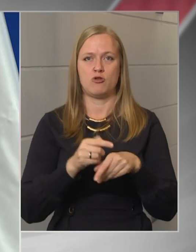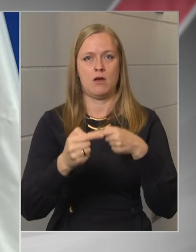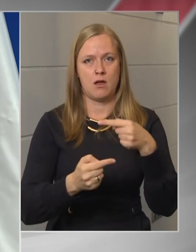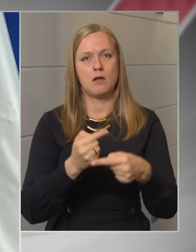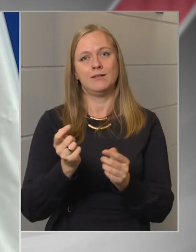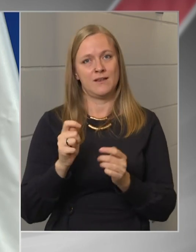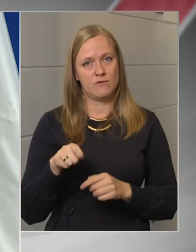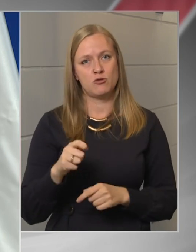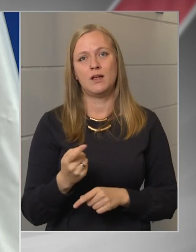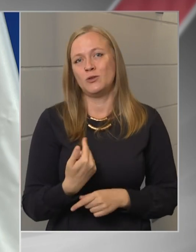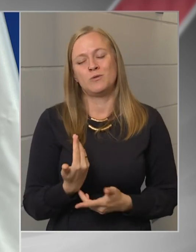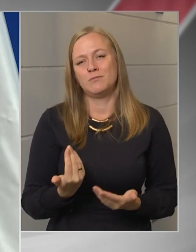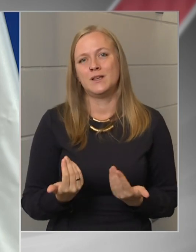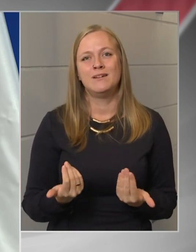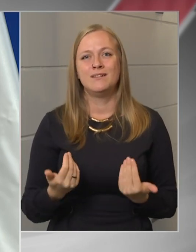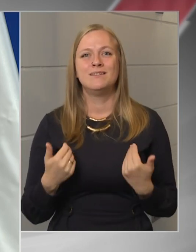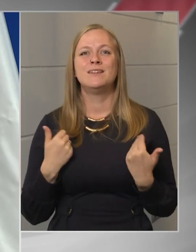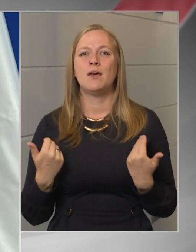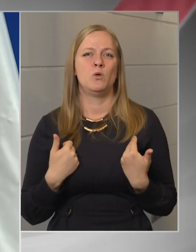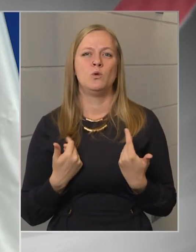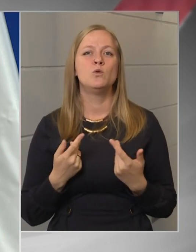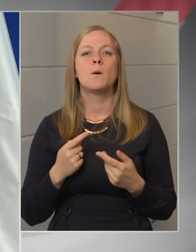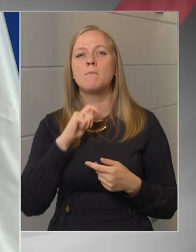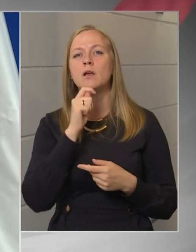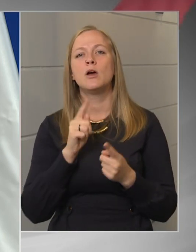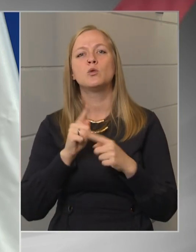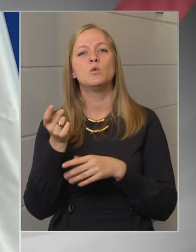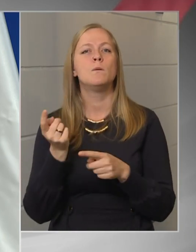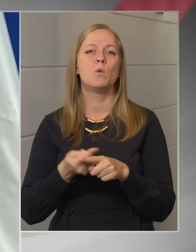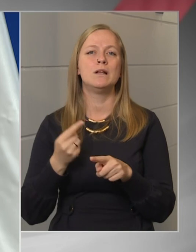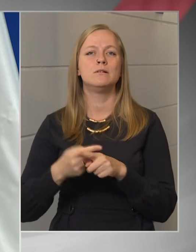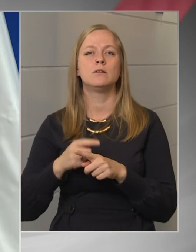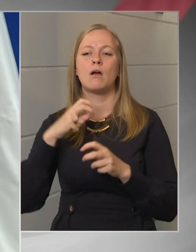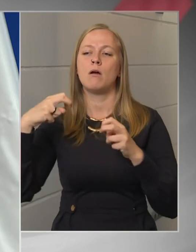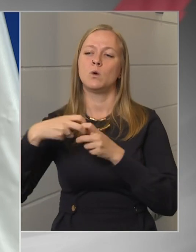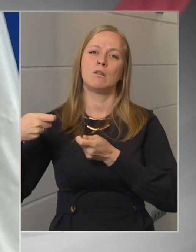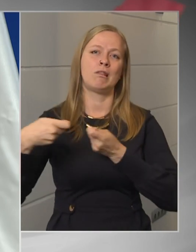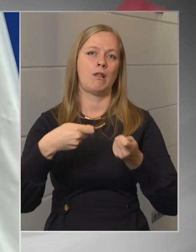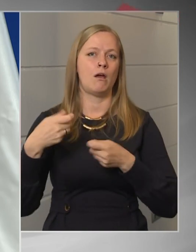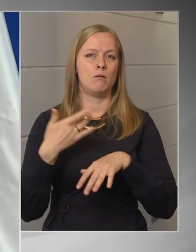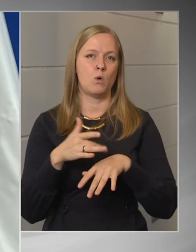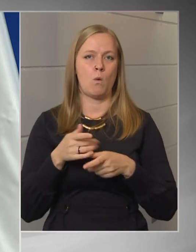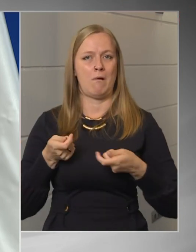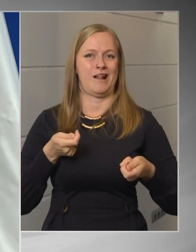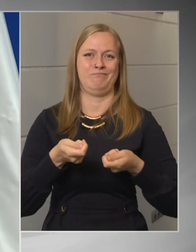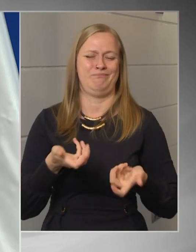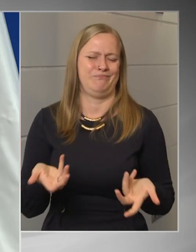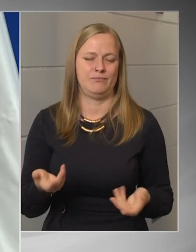annak, hogyha a magyar külpolitikát büsszebből próbálják meghatározni, és az a tiltakozás, amit minden alkalommal lát, amikor a